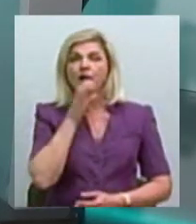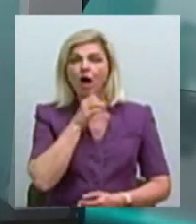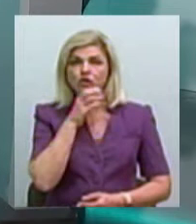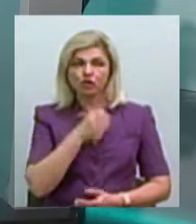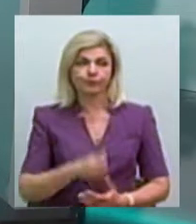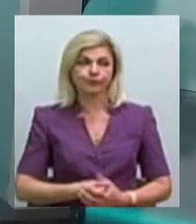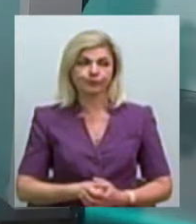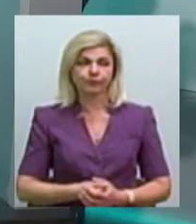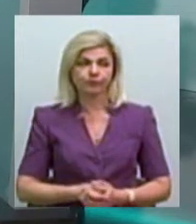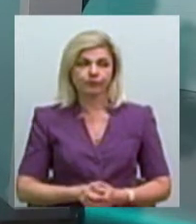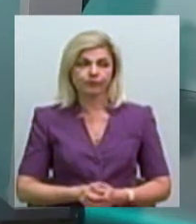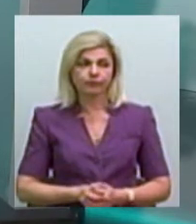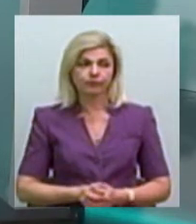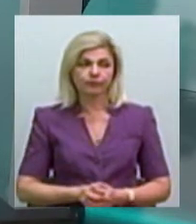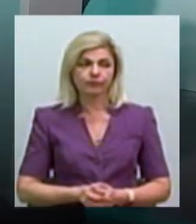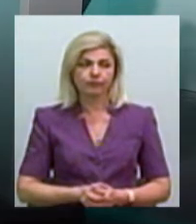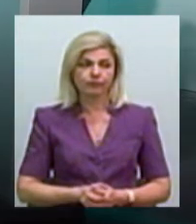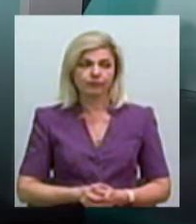нас є